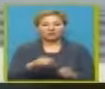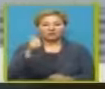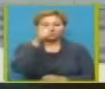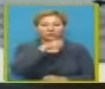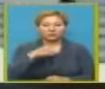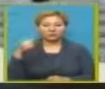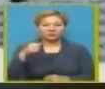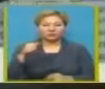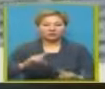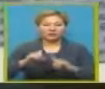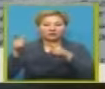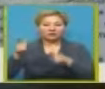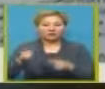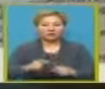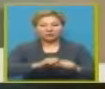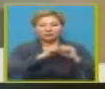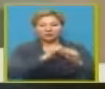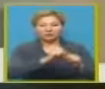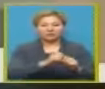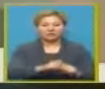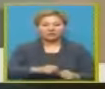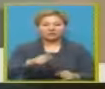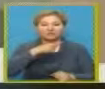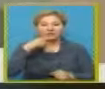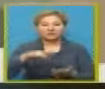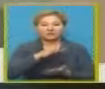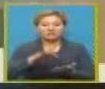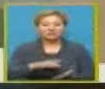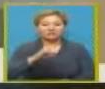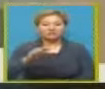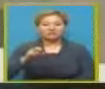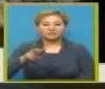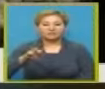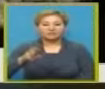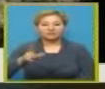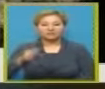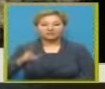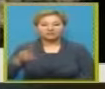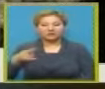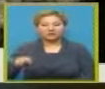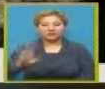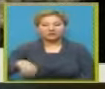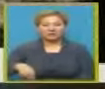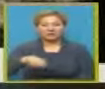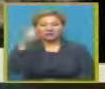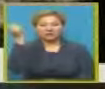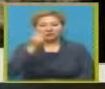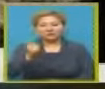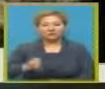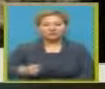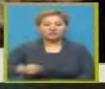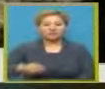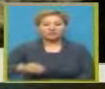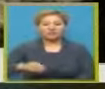елін қорғамаққа аттанады. Араға 7 жыл салып жеңіспен елге оралады. Бүгінде еліміз тыныш, халық ер мен ерліктің қадірін